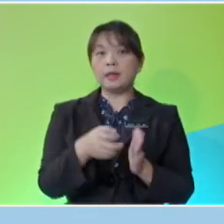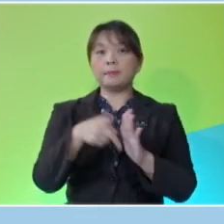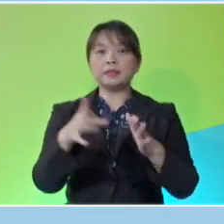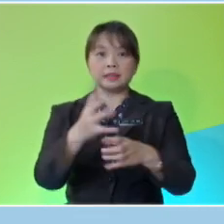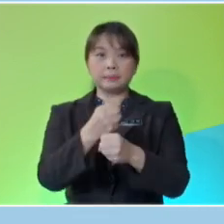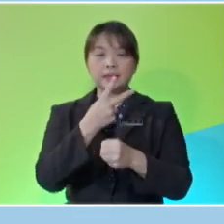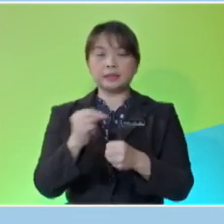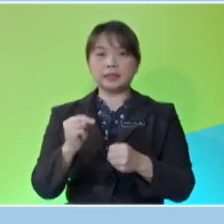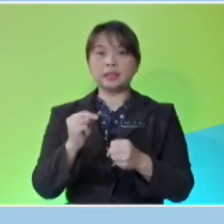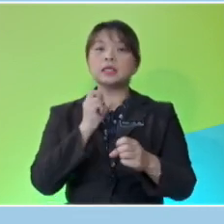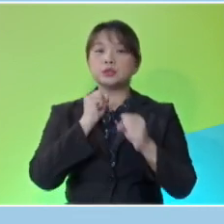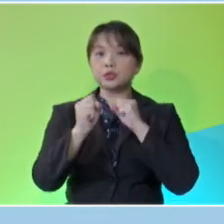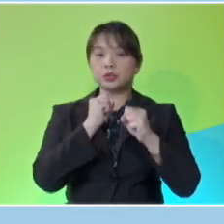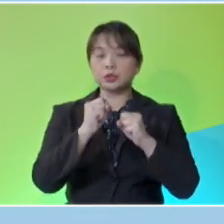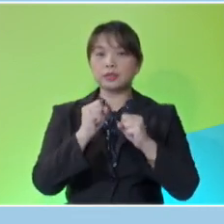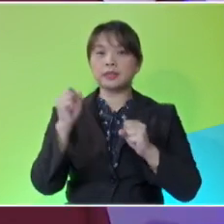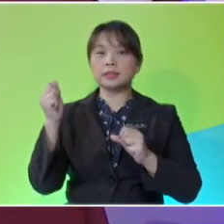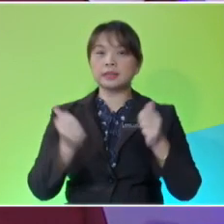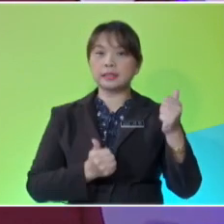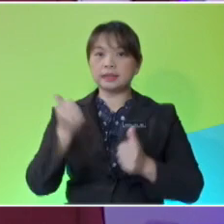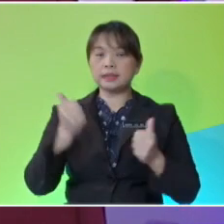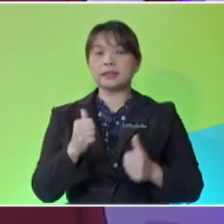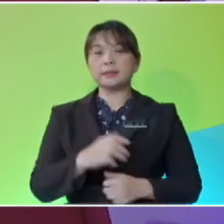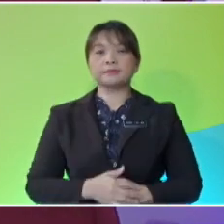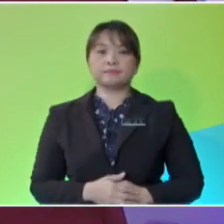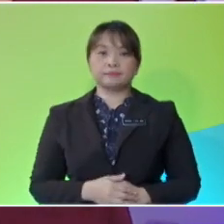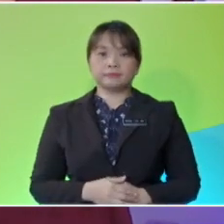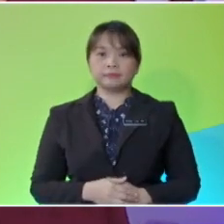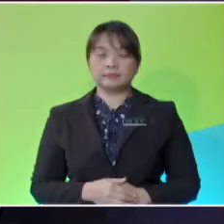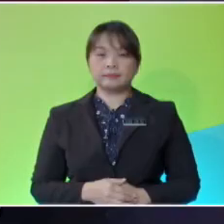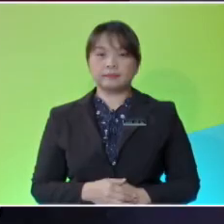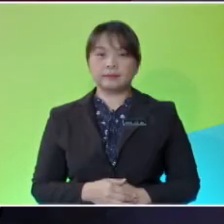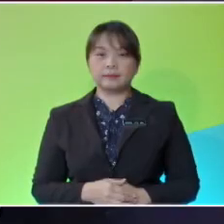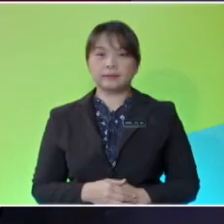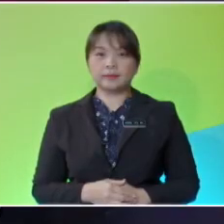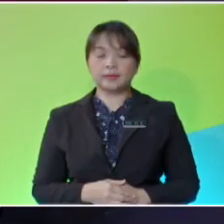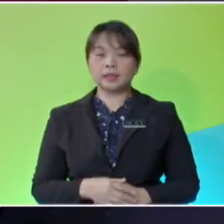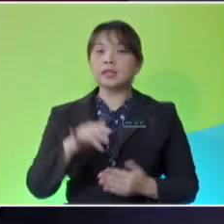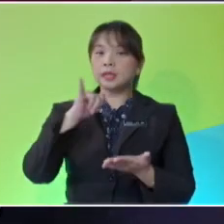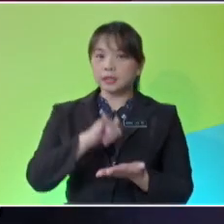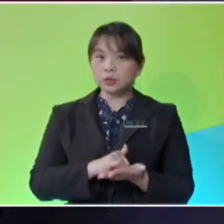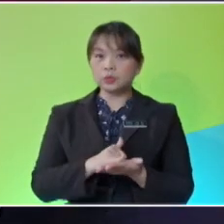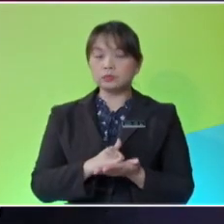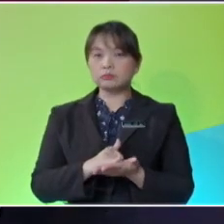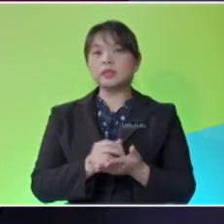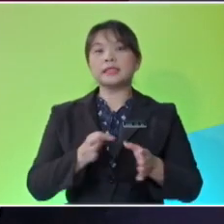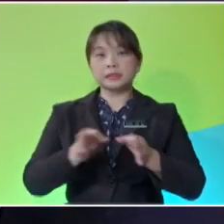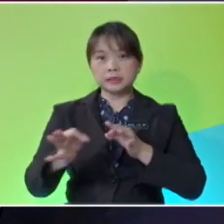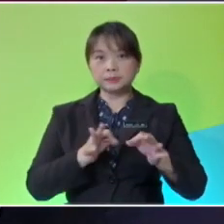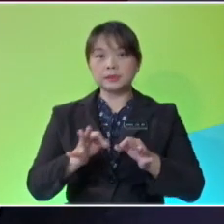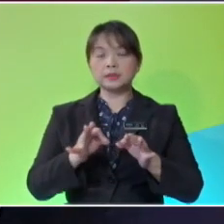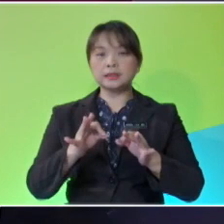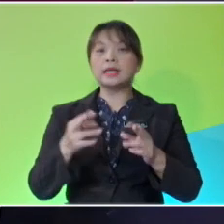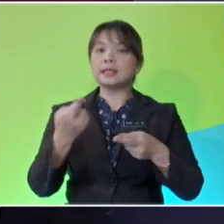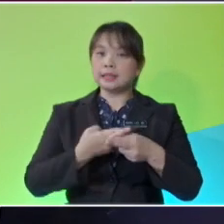serta pengangkutan dan Perhubungan Baiklah itu dia penjelasan yang ringkas tapi padat tentang aku